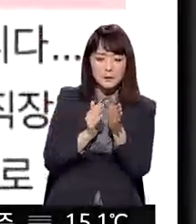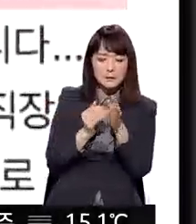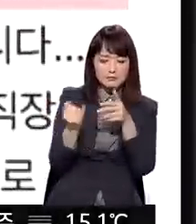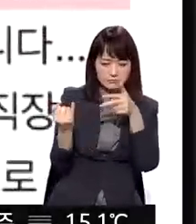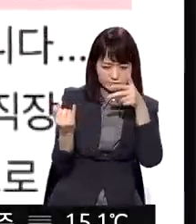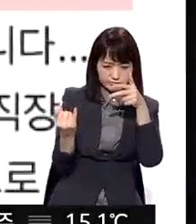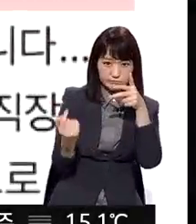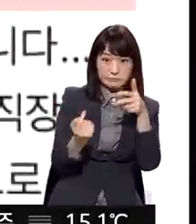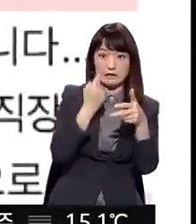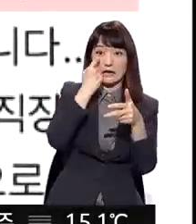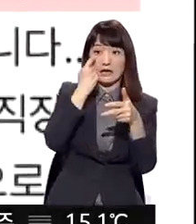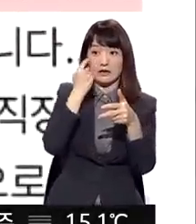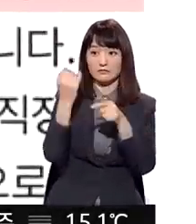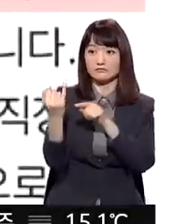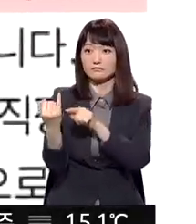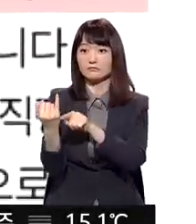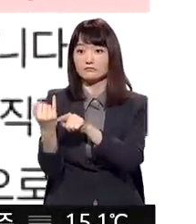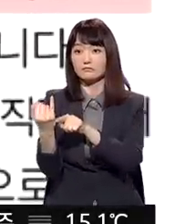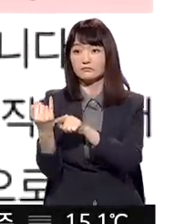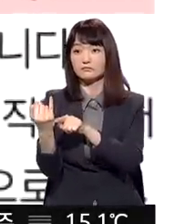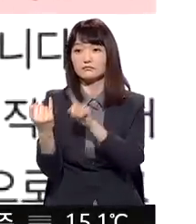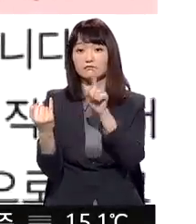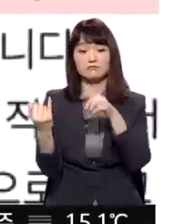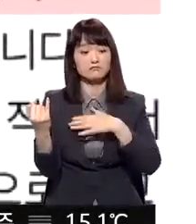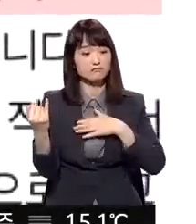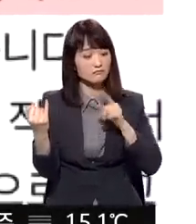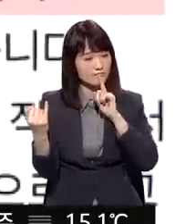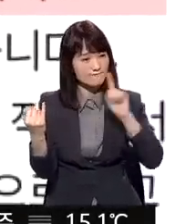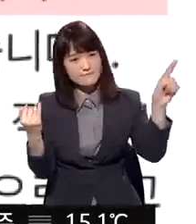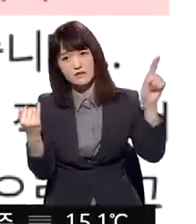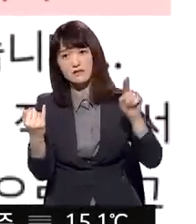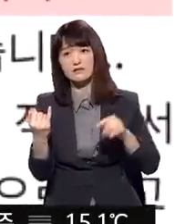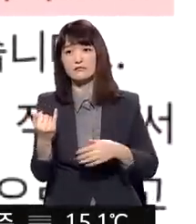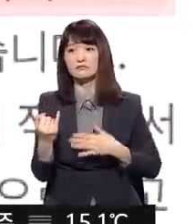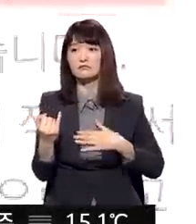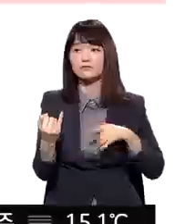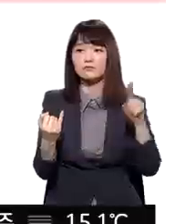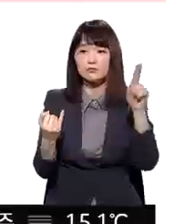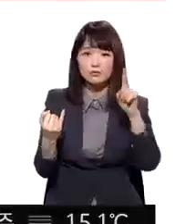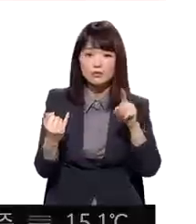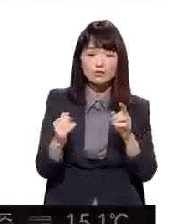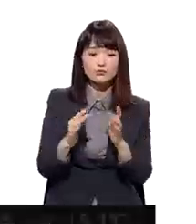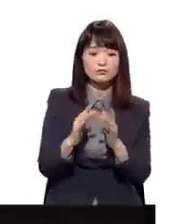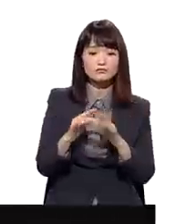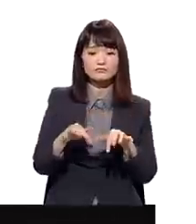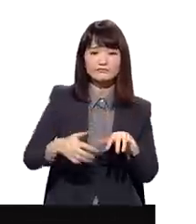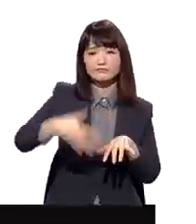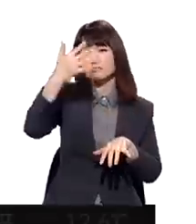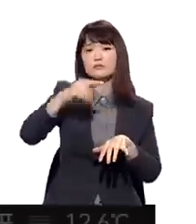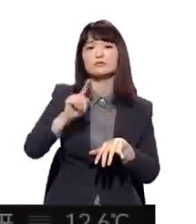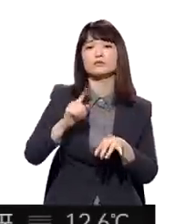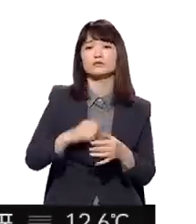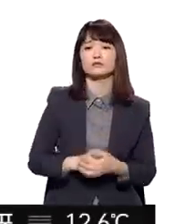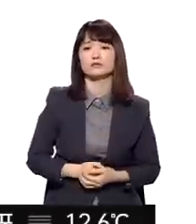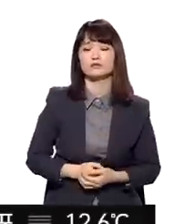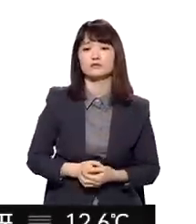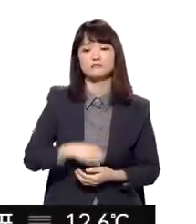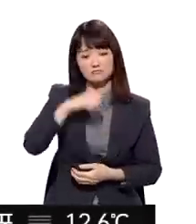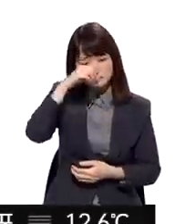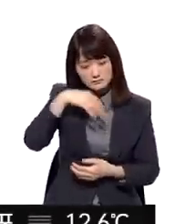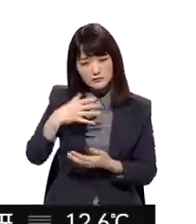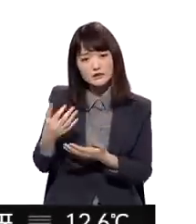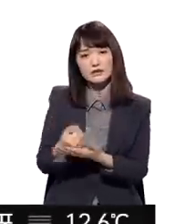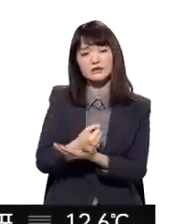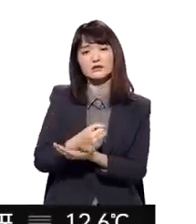아, 걸렸어요. 아, 그런데 그 여자, 하하, 참, 날 고소한다네요. 아니, 내가 어디를 올리기를 했어? 어? 소장용으로 내가